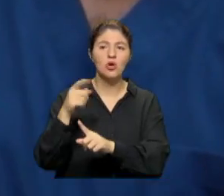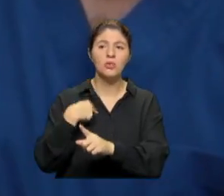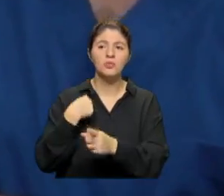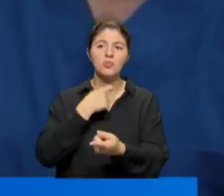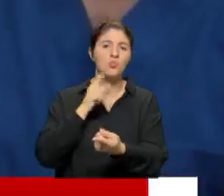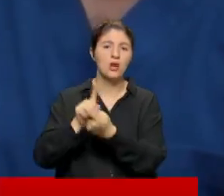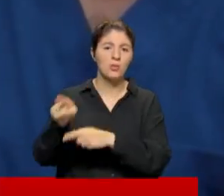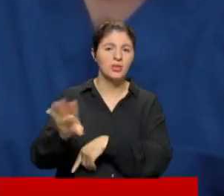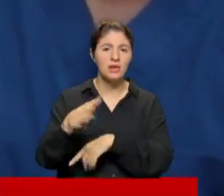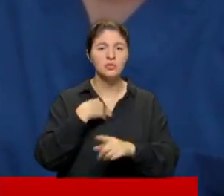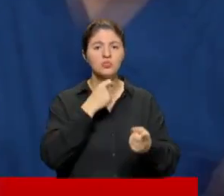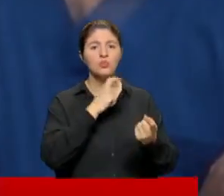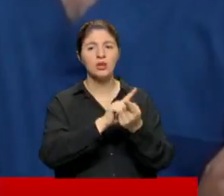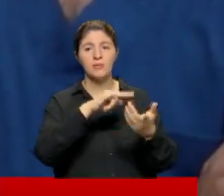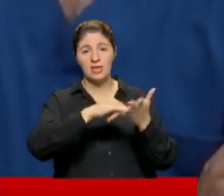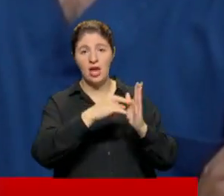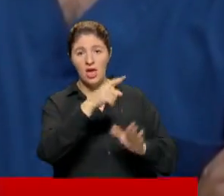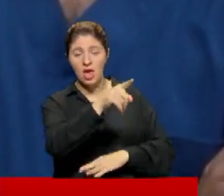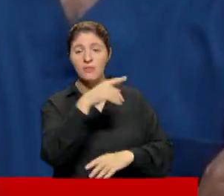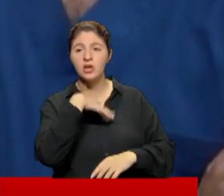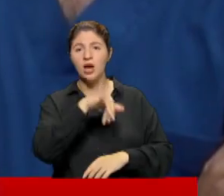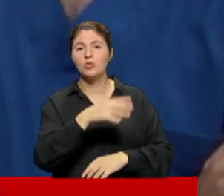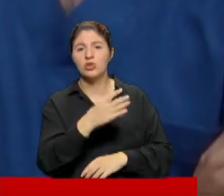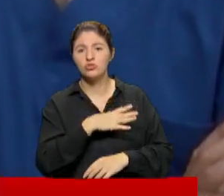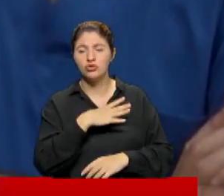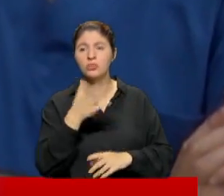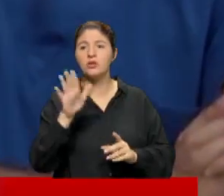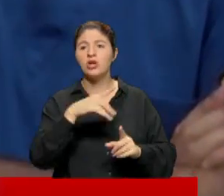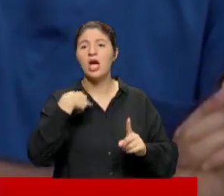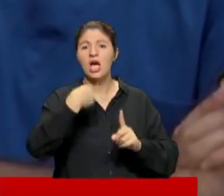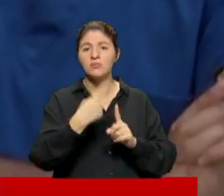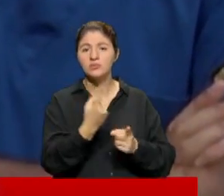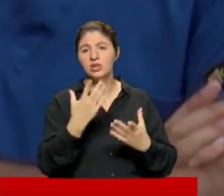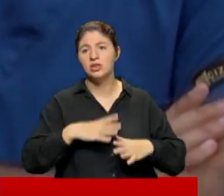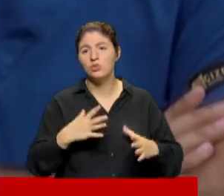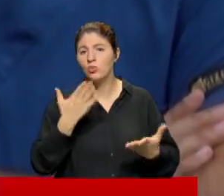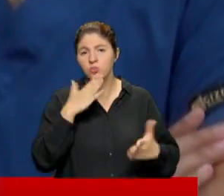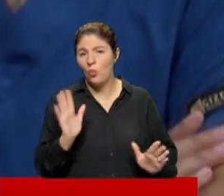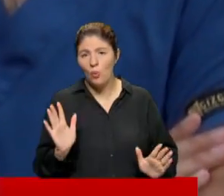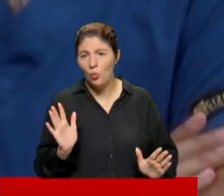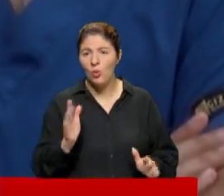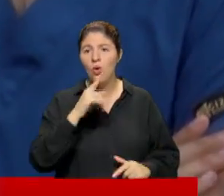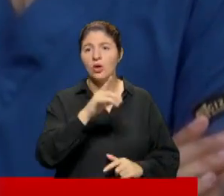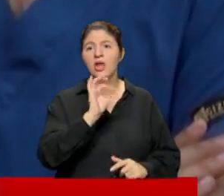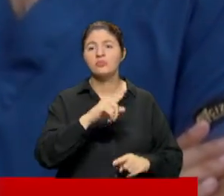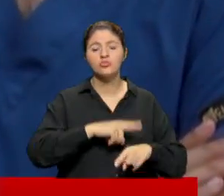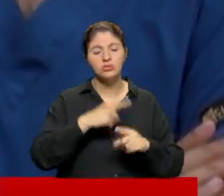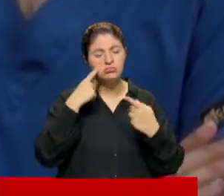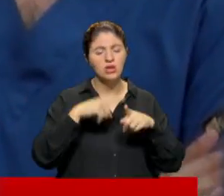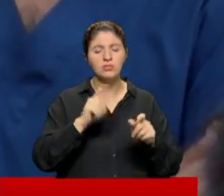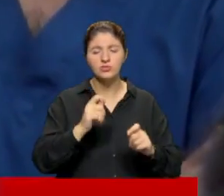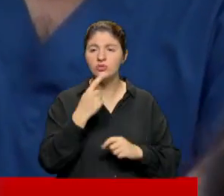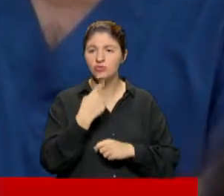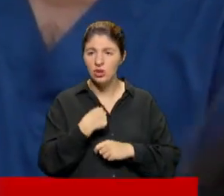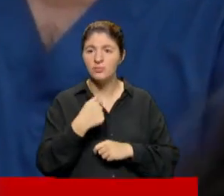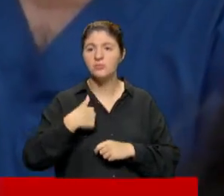muhatabımız değil bizim muhatabımız idaredir Biz hakkımız olanı istiyoruz Başka ekstra bir şey talebimiz de olmamıştır onlar da sürecin takipçisi olacağını